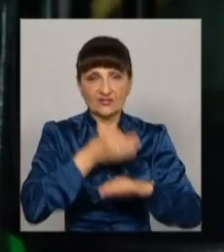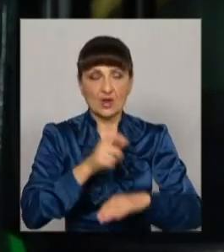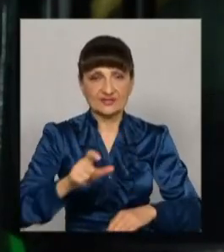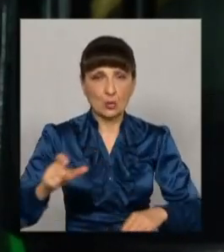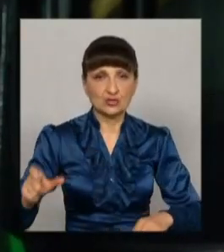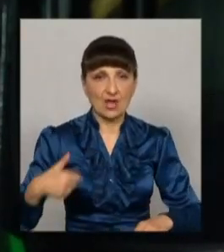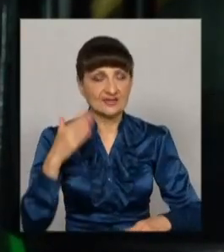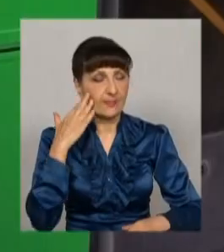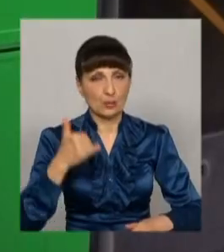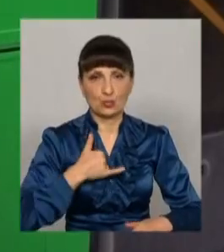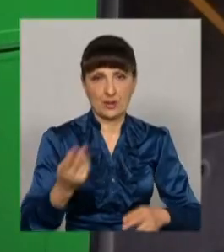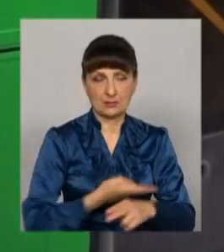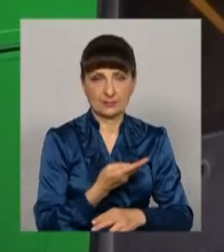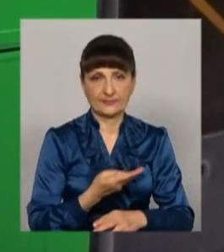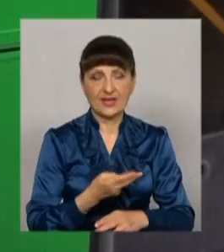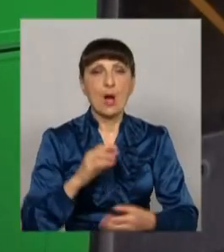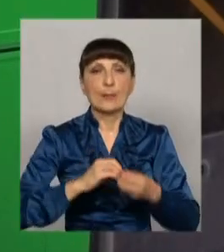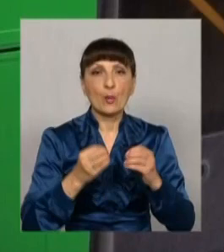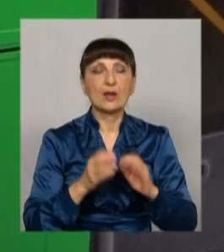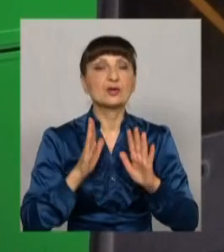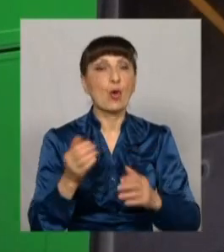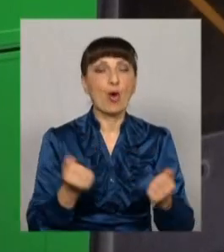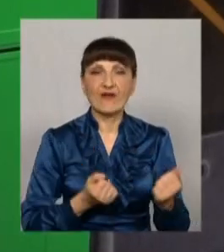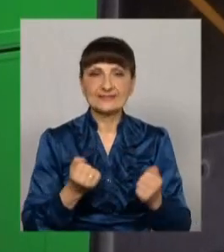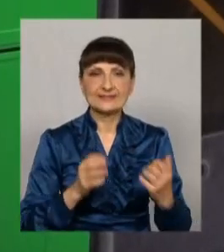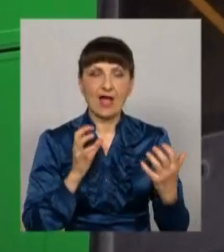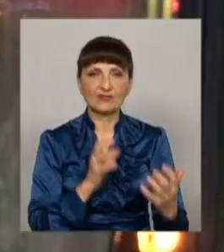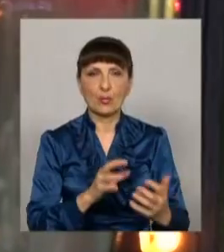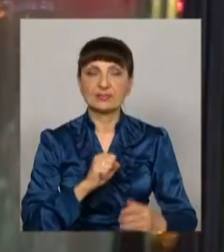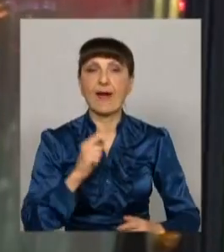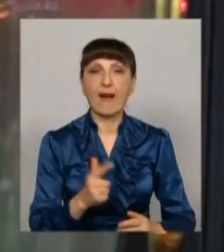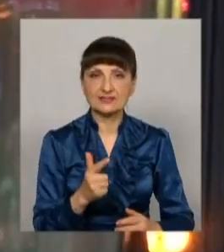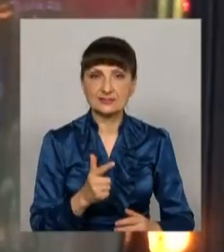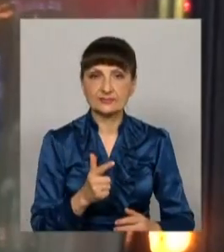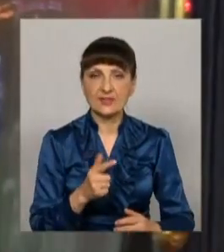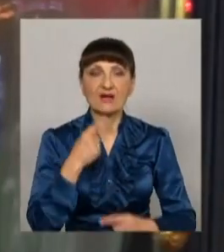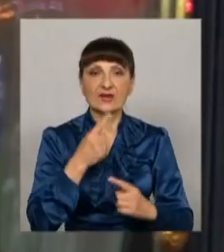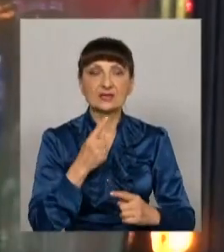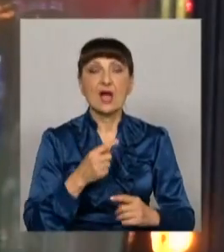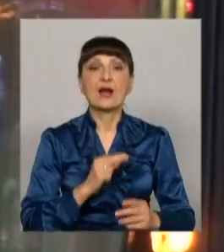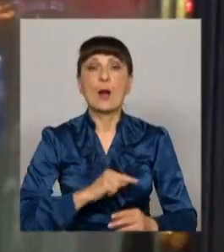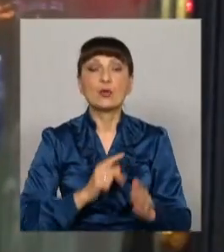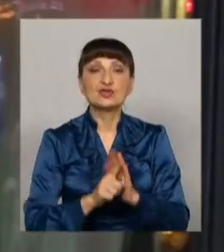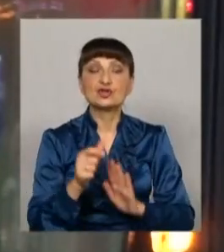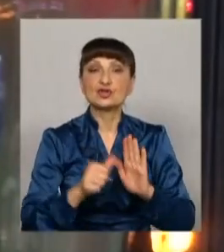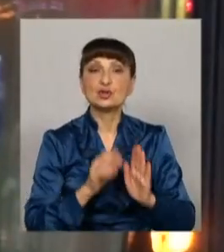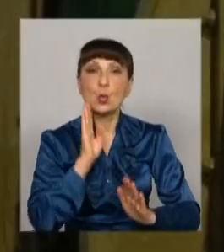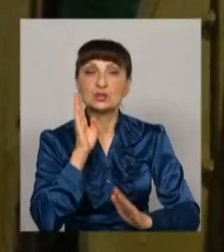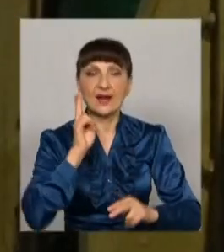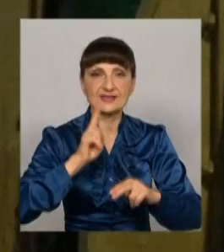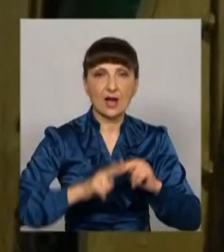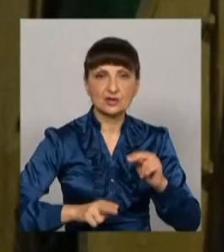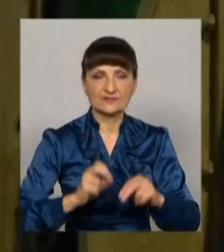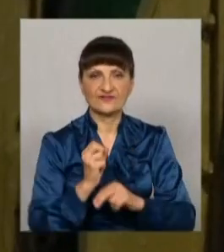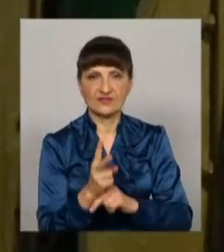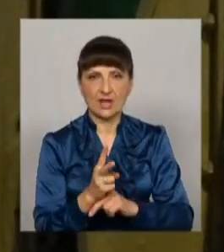пассажиров, которых везем. Проблема коснулась только водителей автобусов на газе. По их словам, смена начинается в 6 утра и заканчивается в